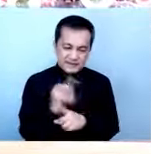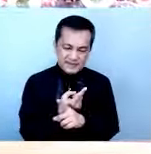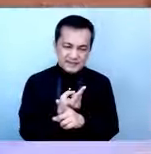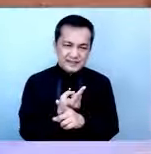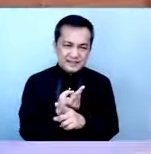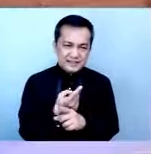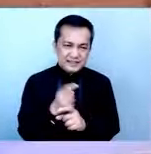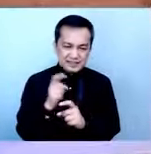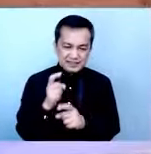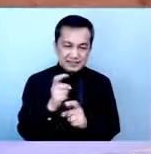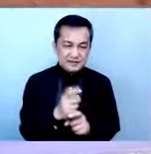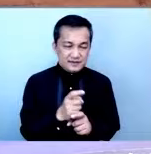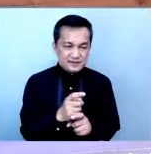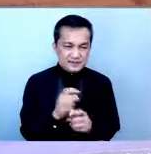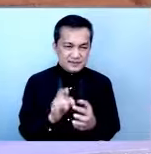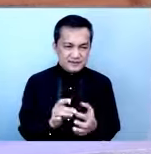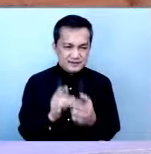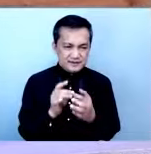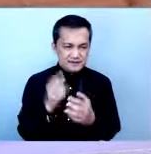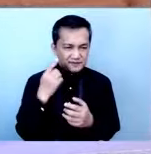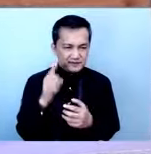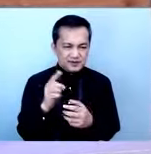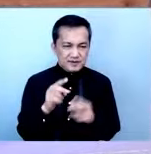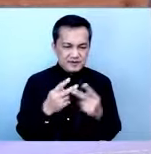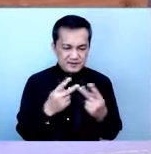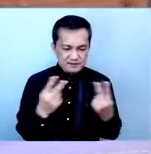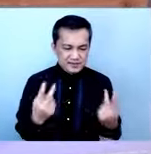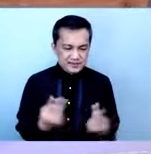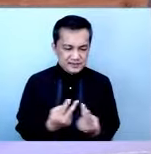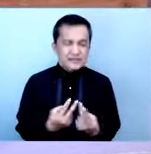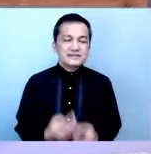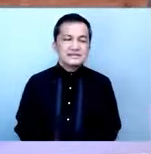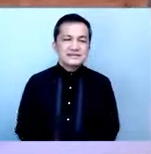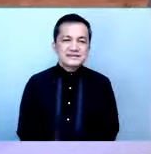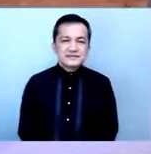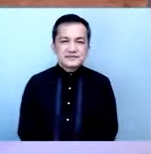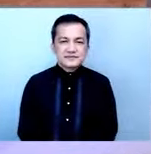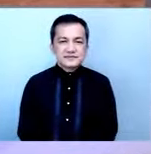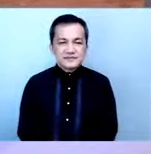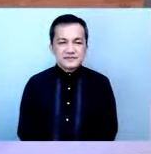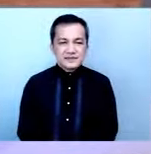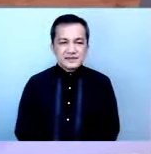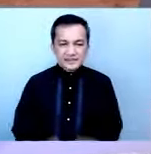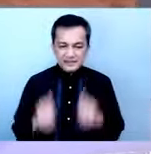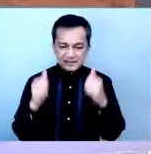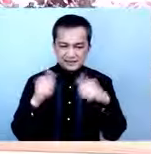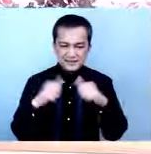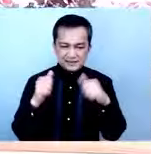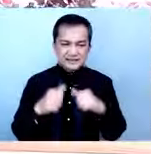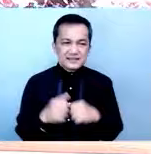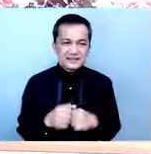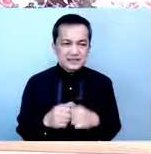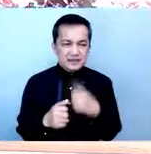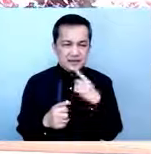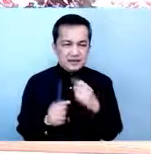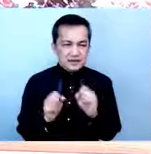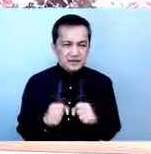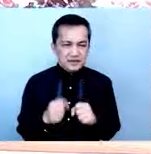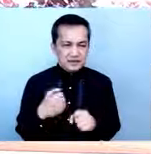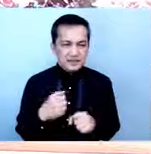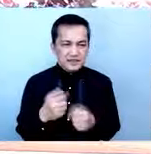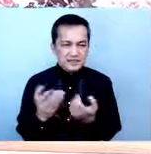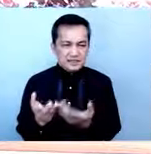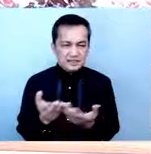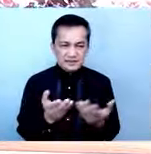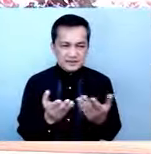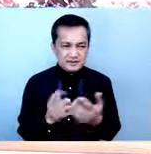giving, especially for Valentine's Day, Mami Chiki. I agree! Pwede nga itong para sa inyong mga